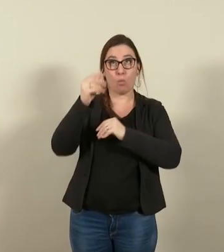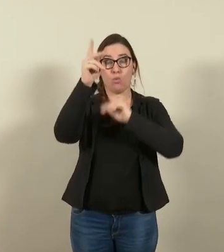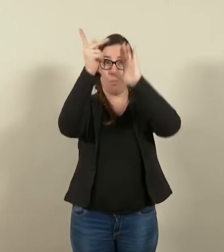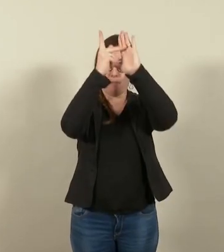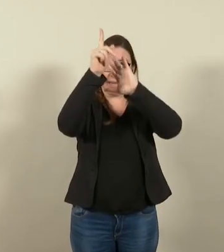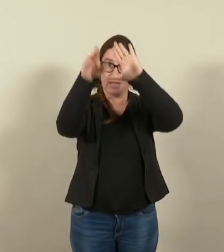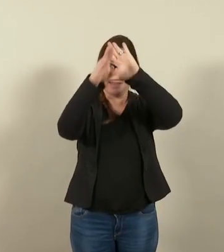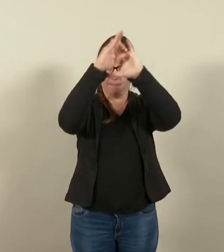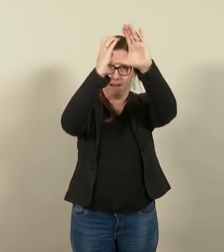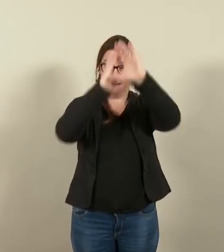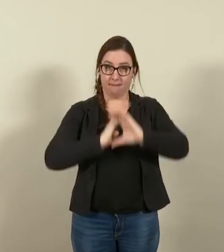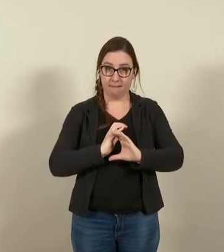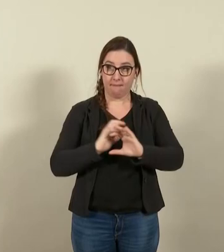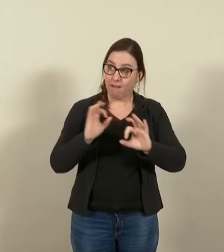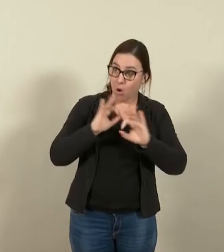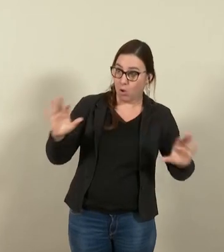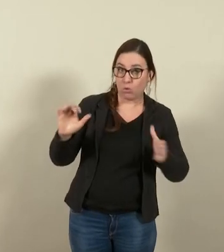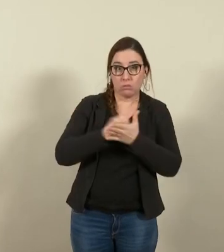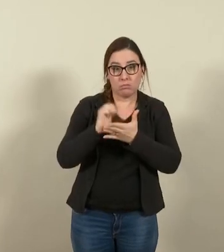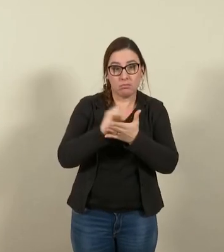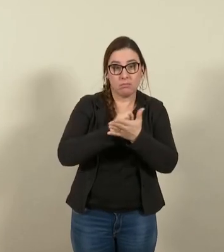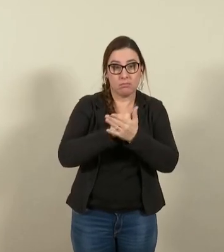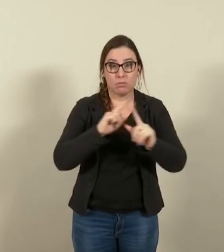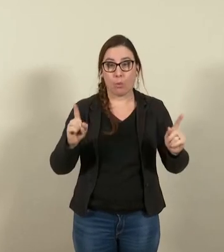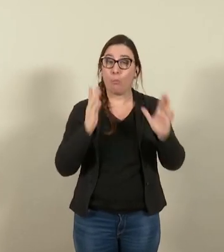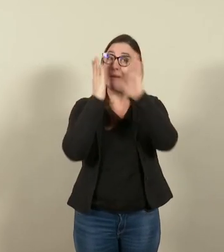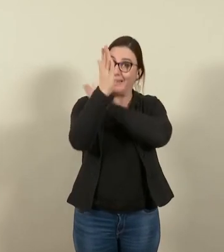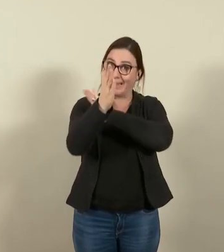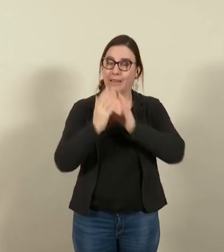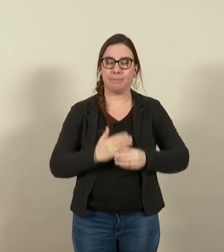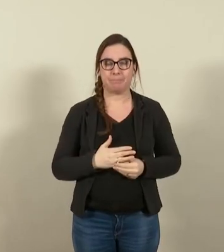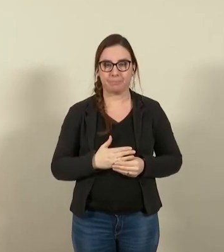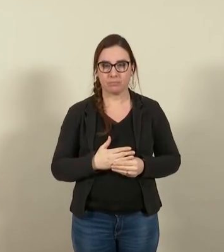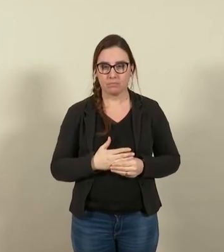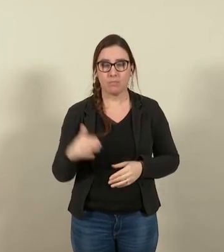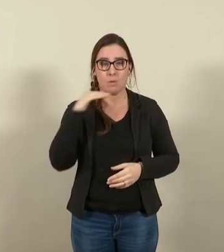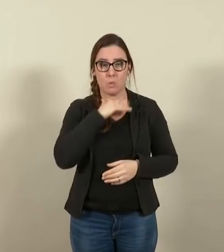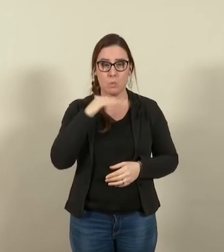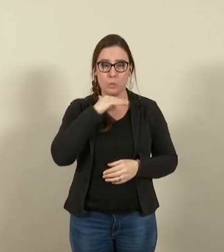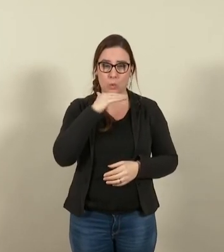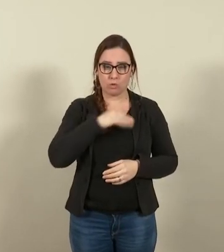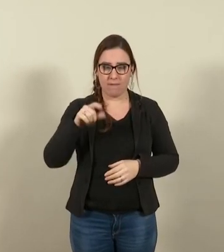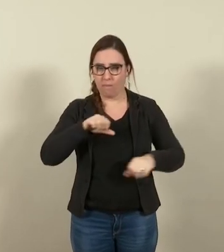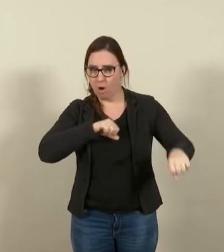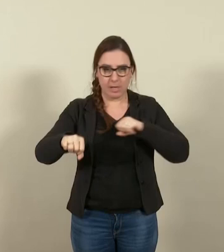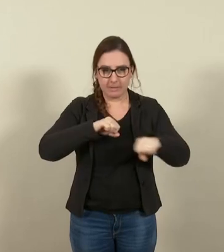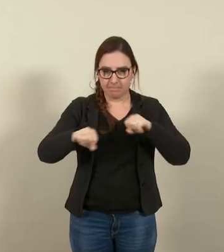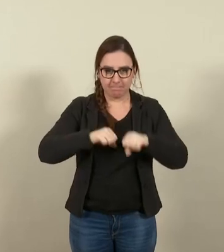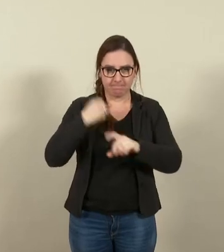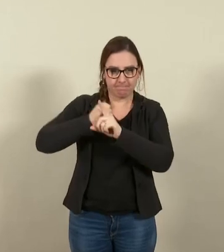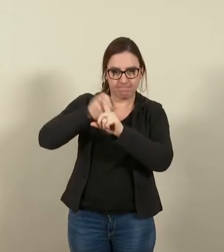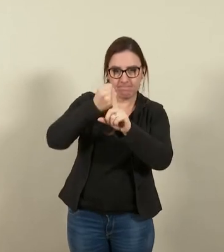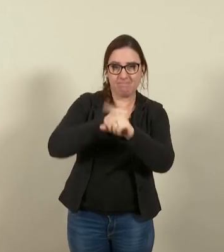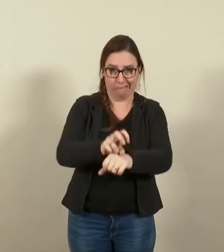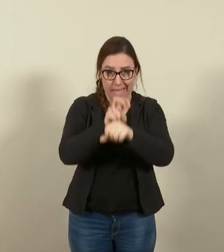Paris sans attendre d'autres supression donc de train direct il est urgent donc d'engager la mobilisation préserver donc les